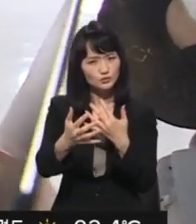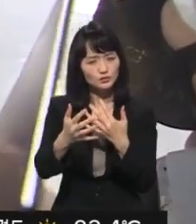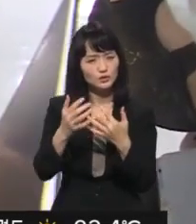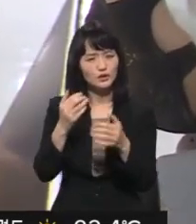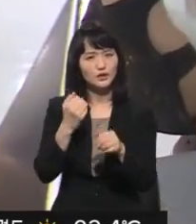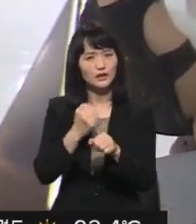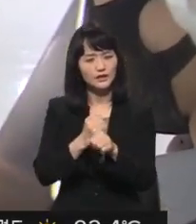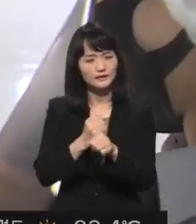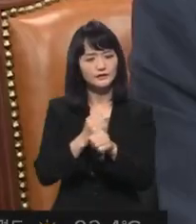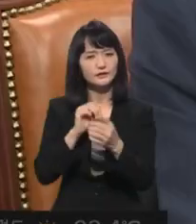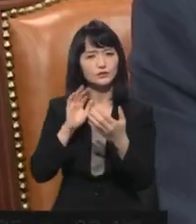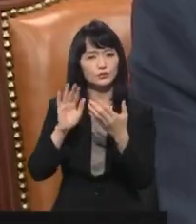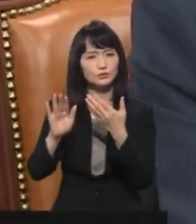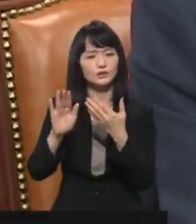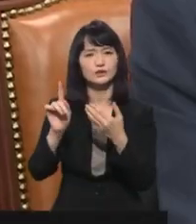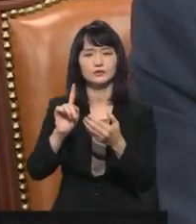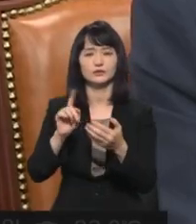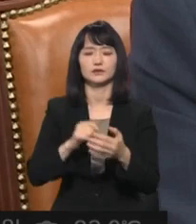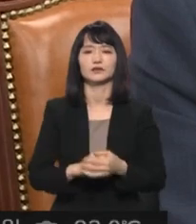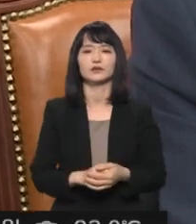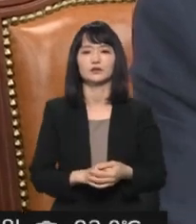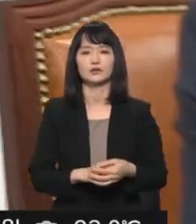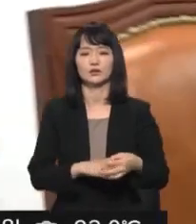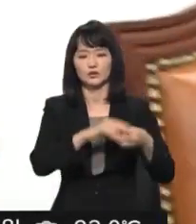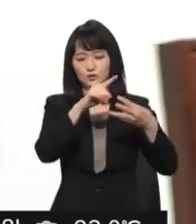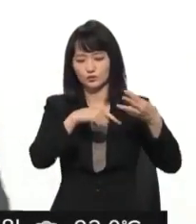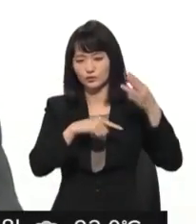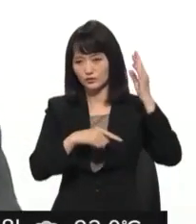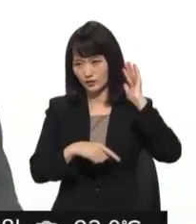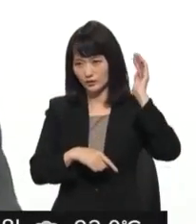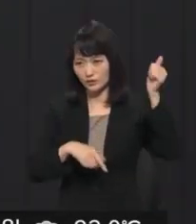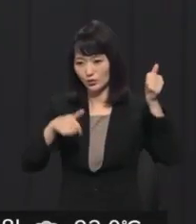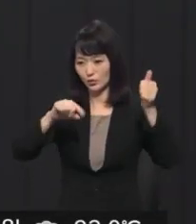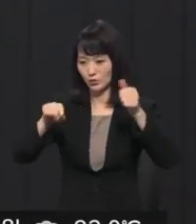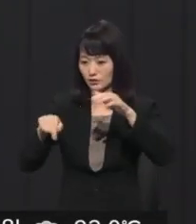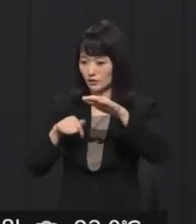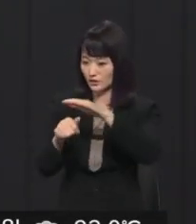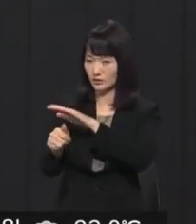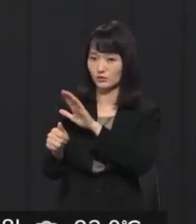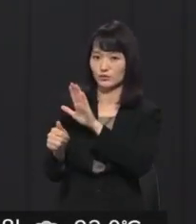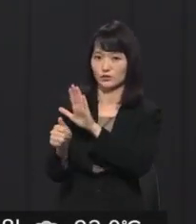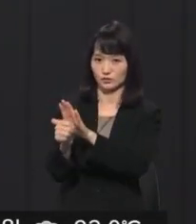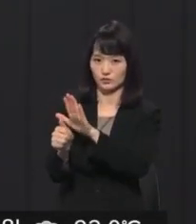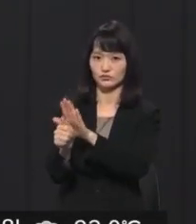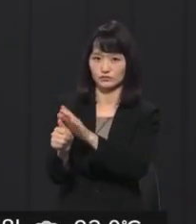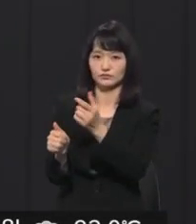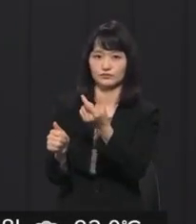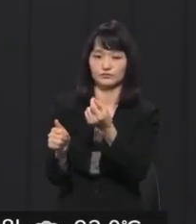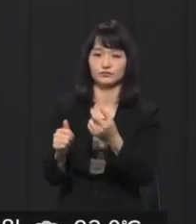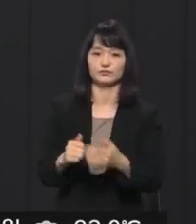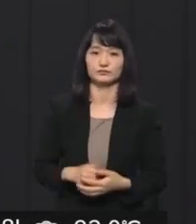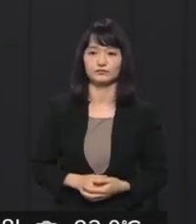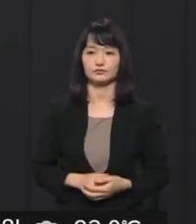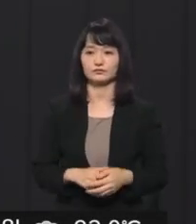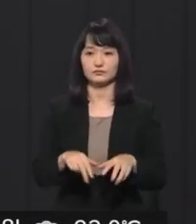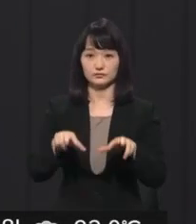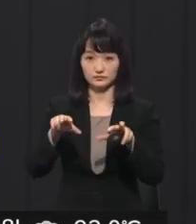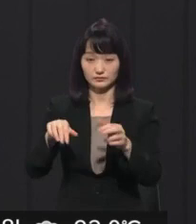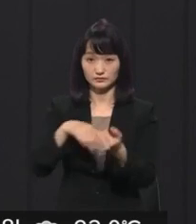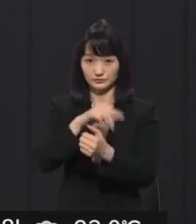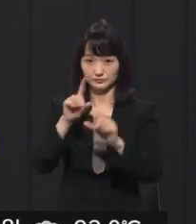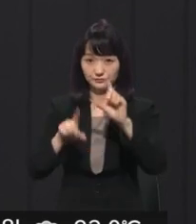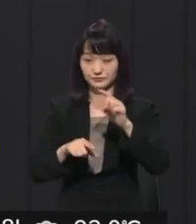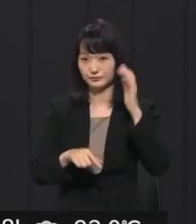인심이 아직은 권성동 대표를 떠나지 않았다 하는걸 알게 됐구요 예 어 저는 그렇게 봅니다 어 지금 상황에서